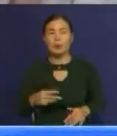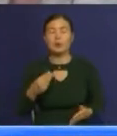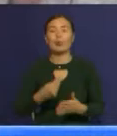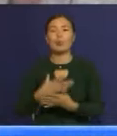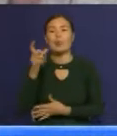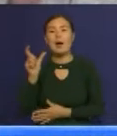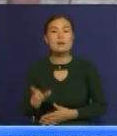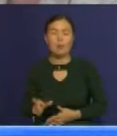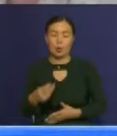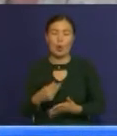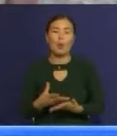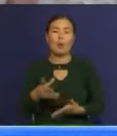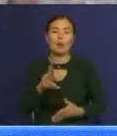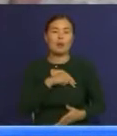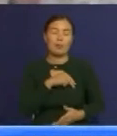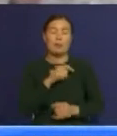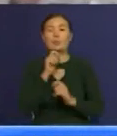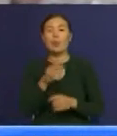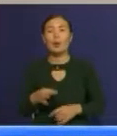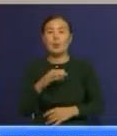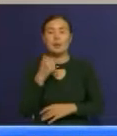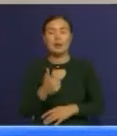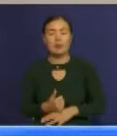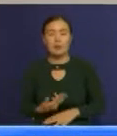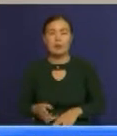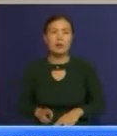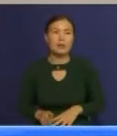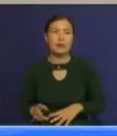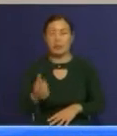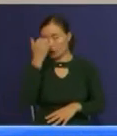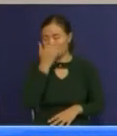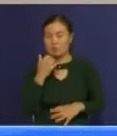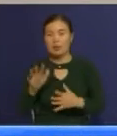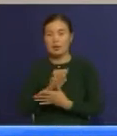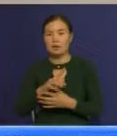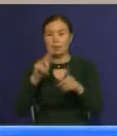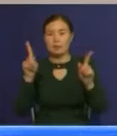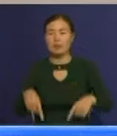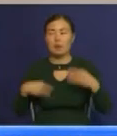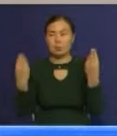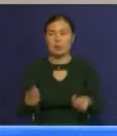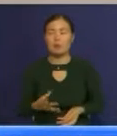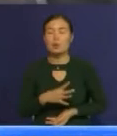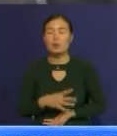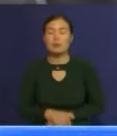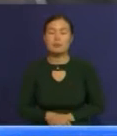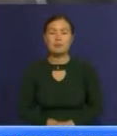құрметті азаматы, құрмет грамотасы және облыс аудан әкімдерінің алғыс хаттарын табыстады.